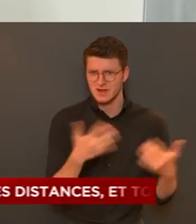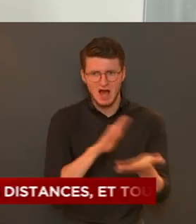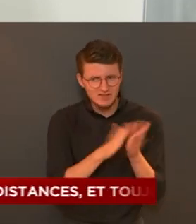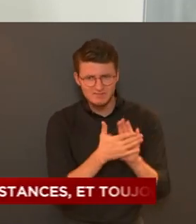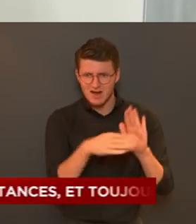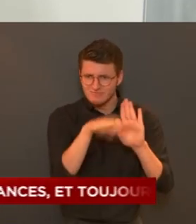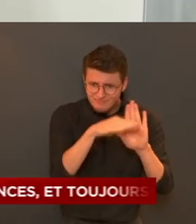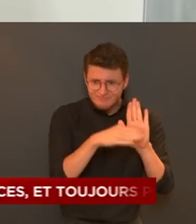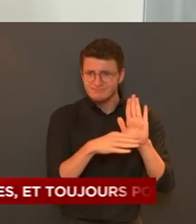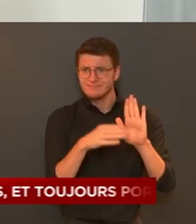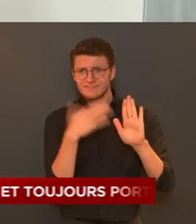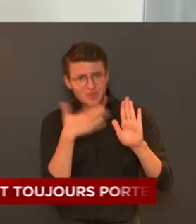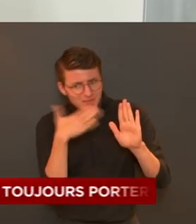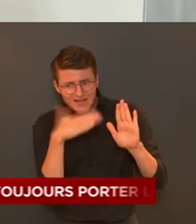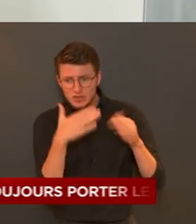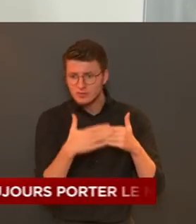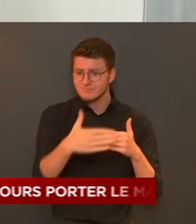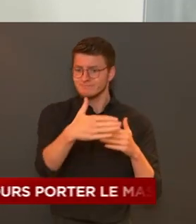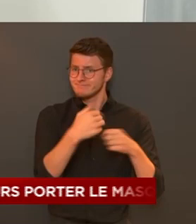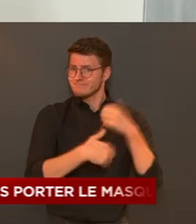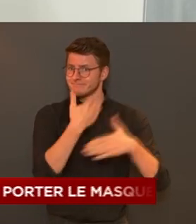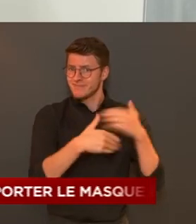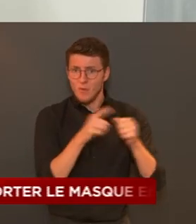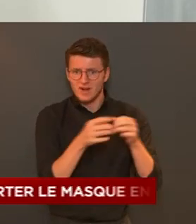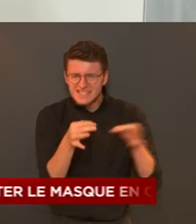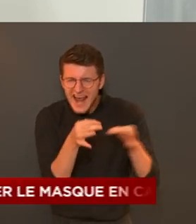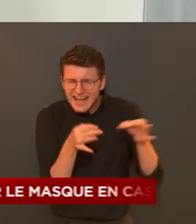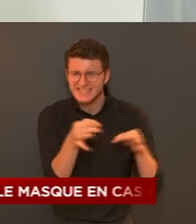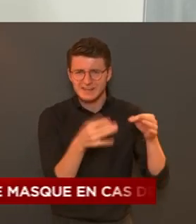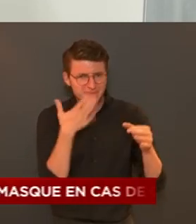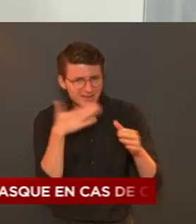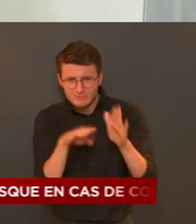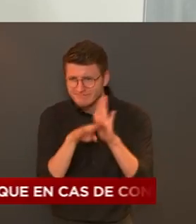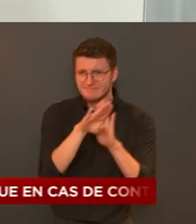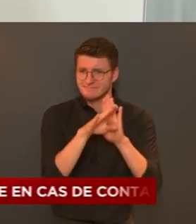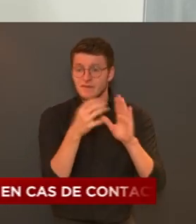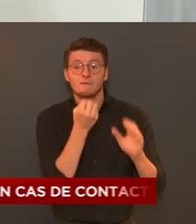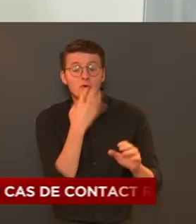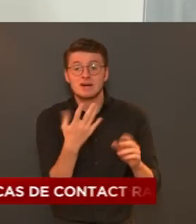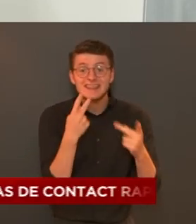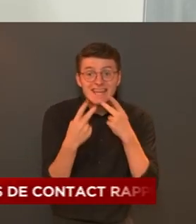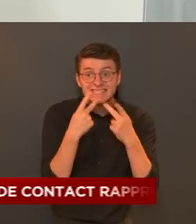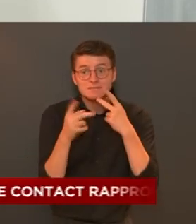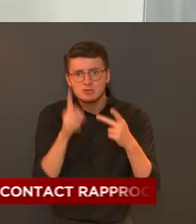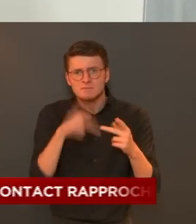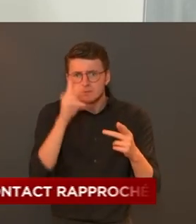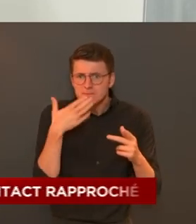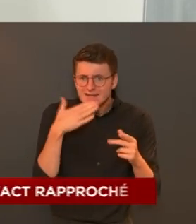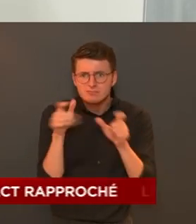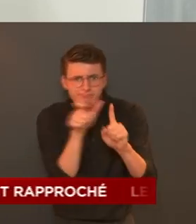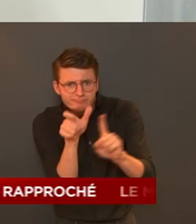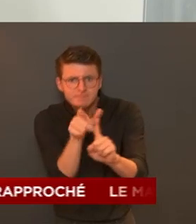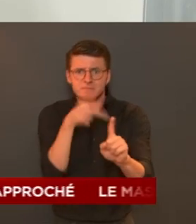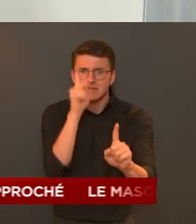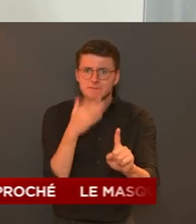les procédures, nous devons renforcer les piliers de notre stratégie. Je pense au testing, traçage, etc. Et il faut essayer de gérer, maîtriser